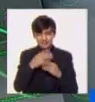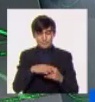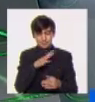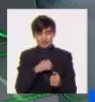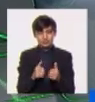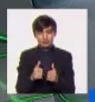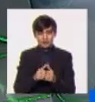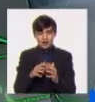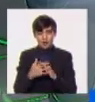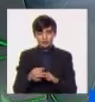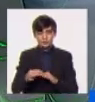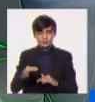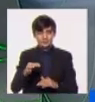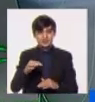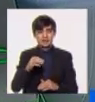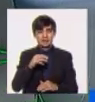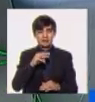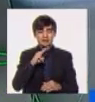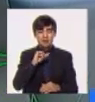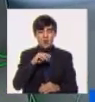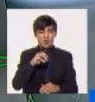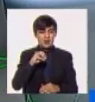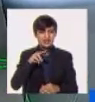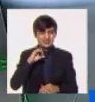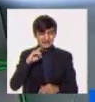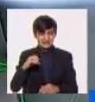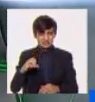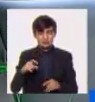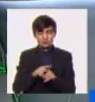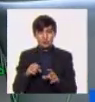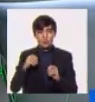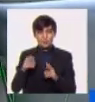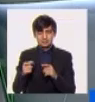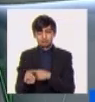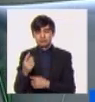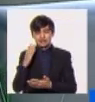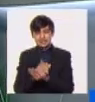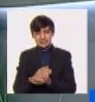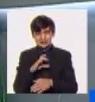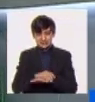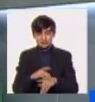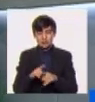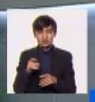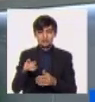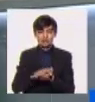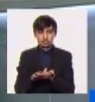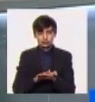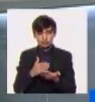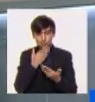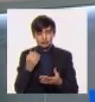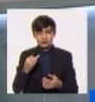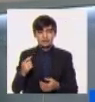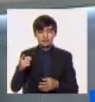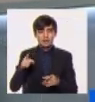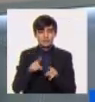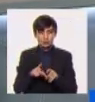жатқан тәуелсіздікке 20 жыл ауылында қауіпті індет шыққанын ескерсек, дезинфекция жасалмаған біздің елді мекенде қырда жүрудің